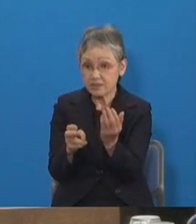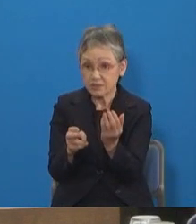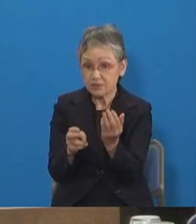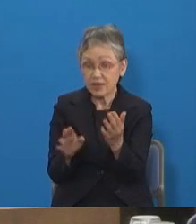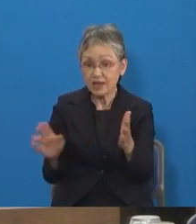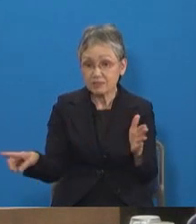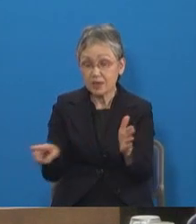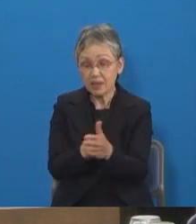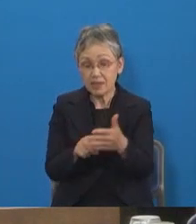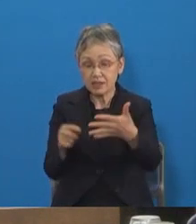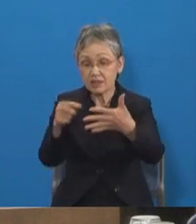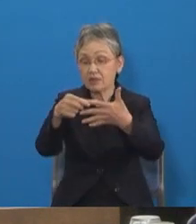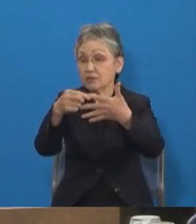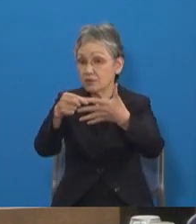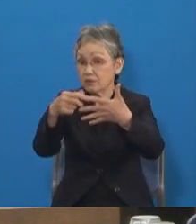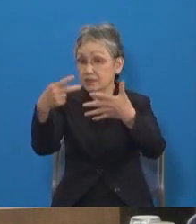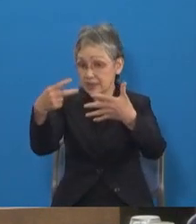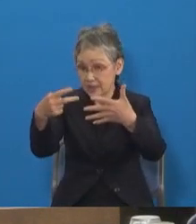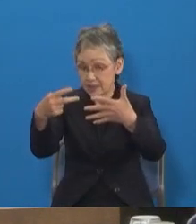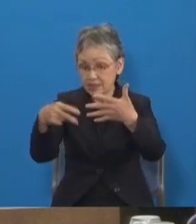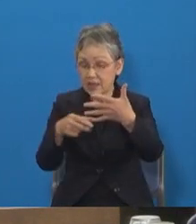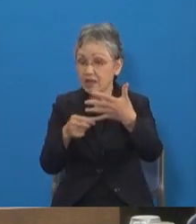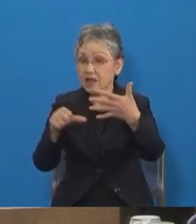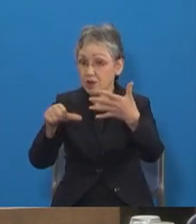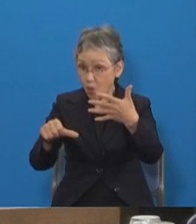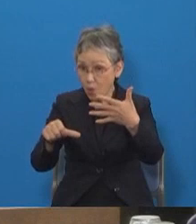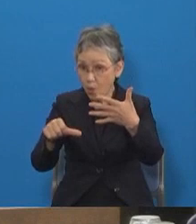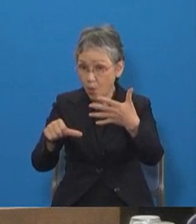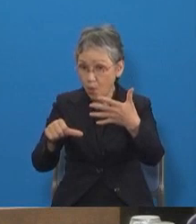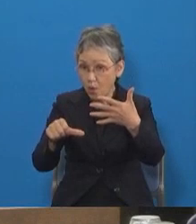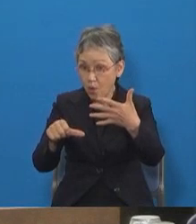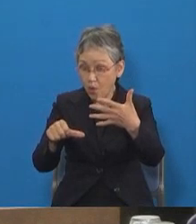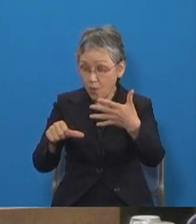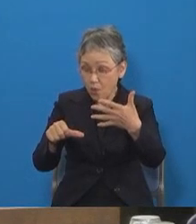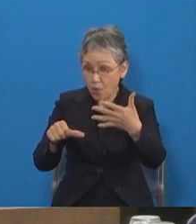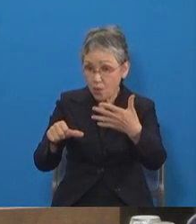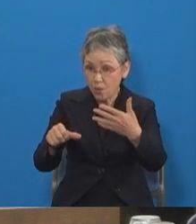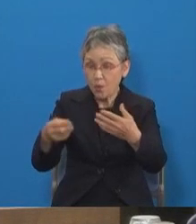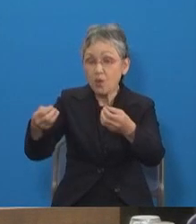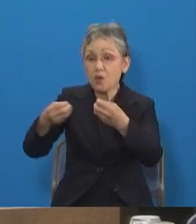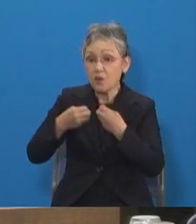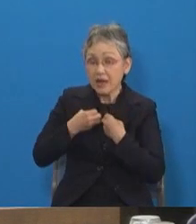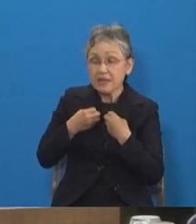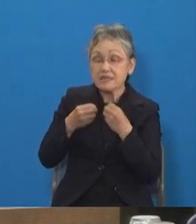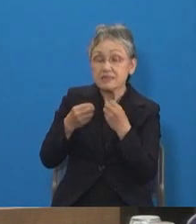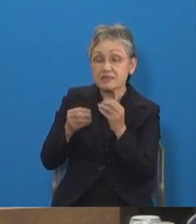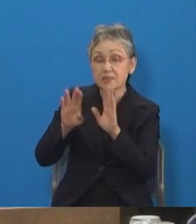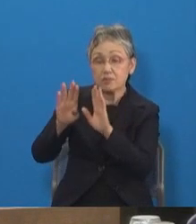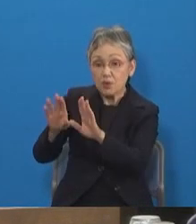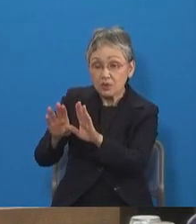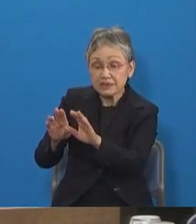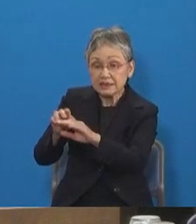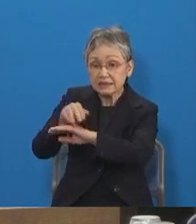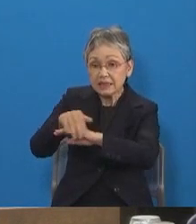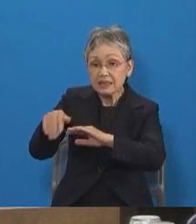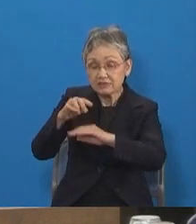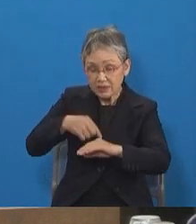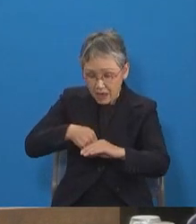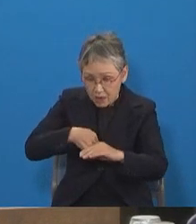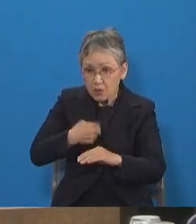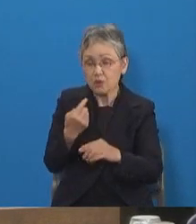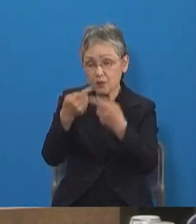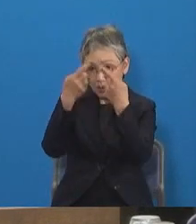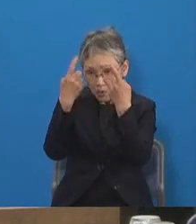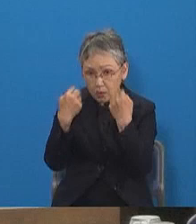類相当から5類に移行し、個人が自主的に感染対策に取り組むことが基本となりました。し